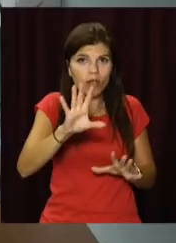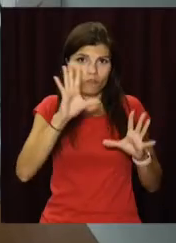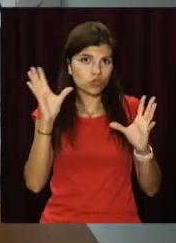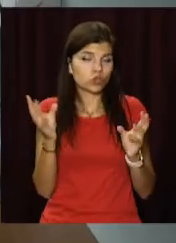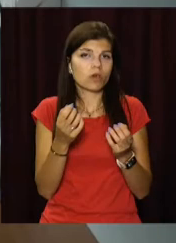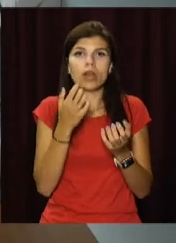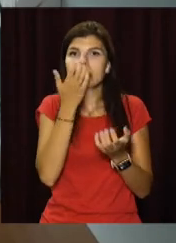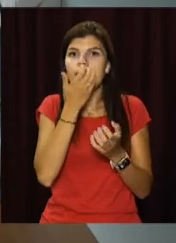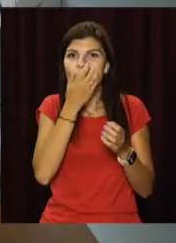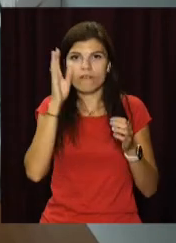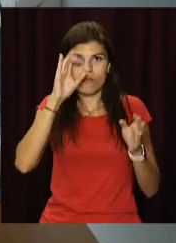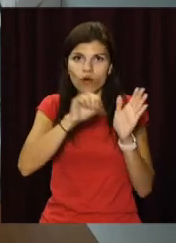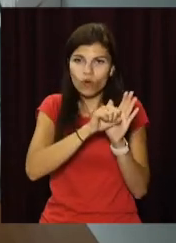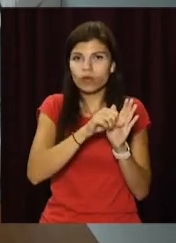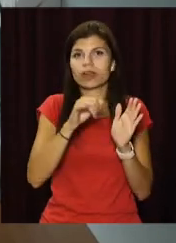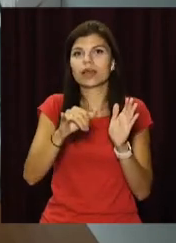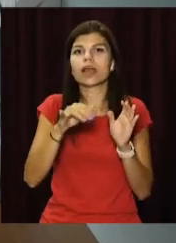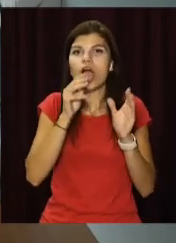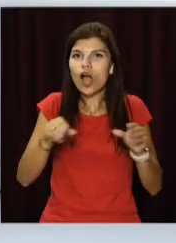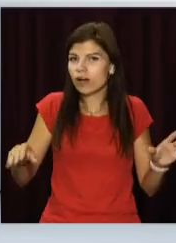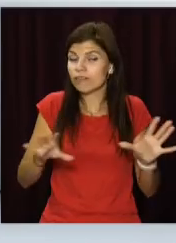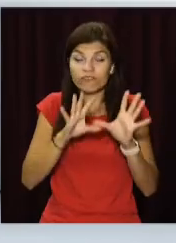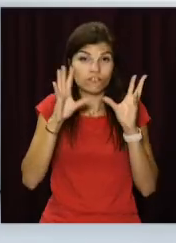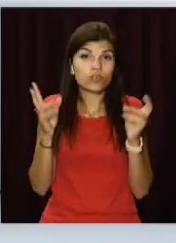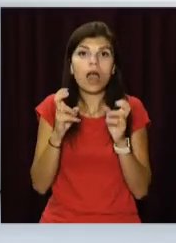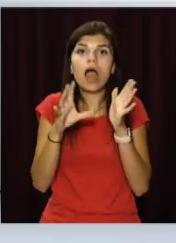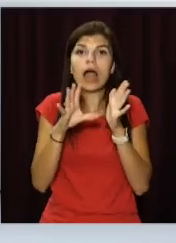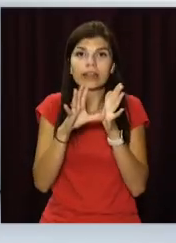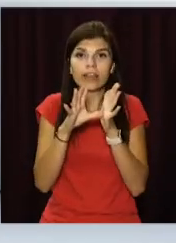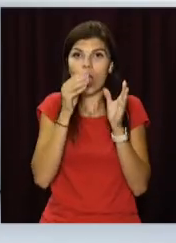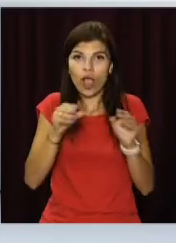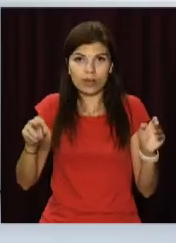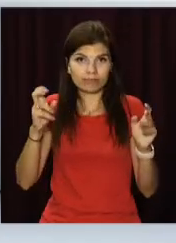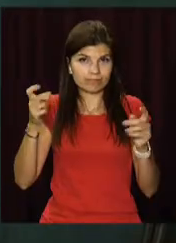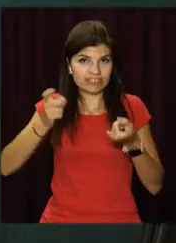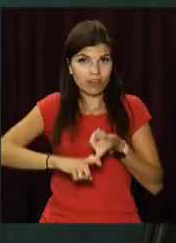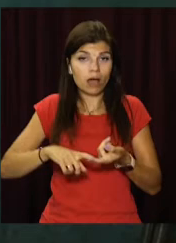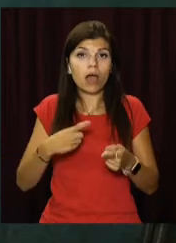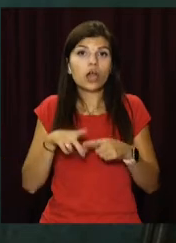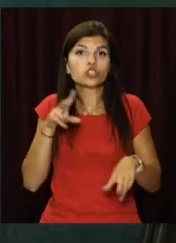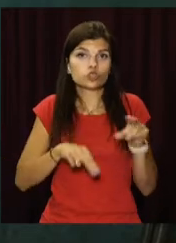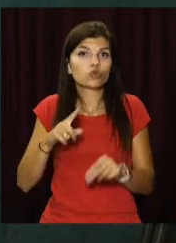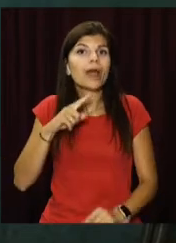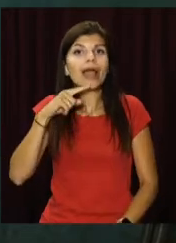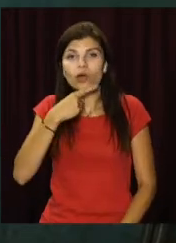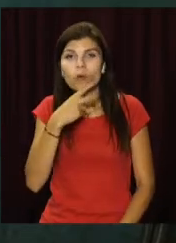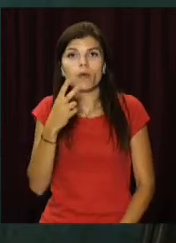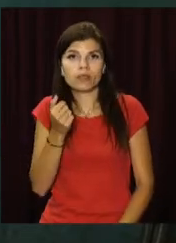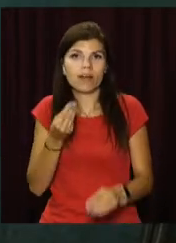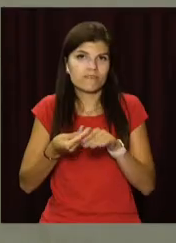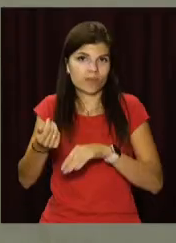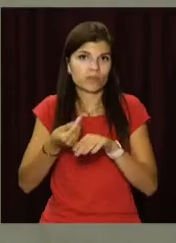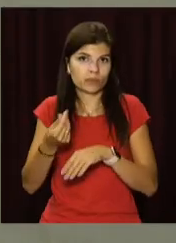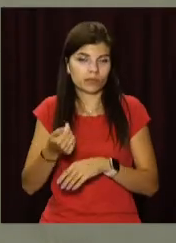теплопостачання. Замість твердопаливного котла тут встановили електричний. У медзакладі сподіваються, це дозволить зекономити на комунальних